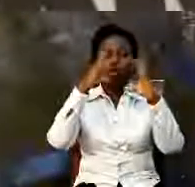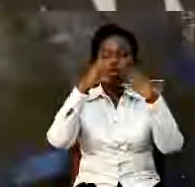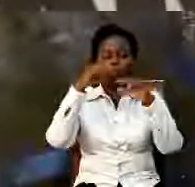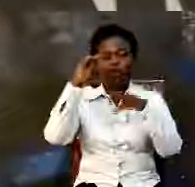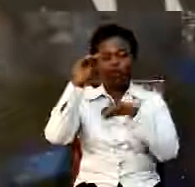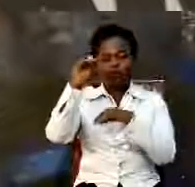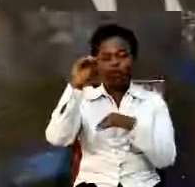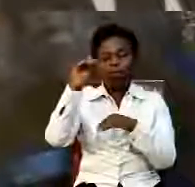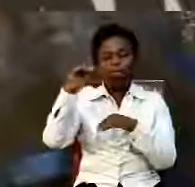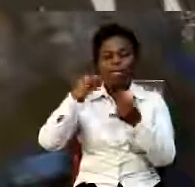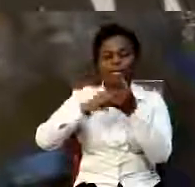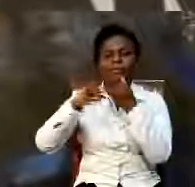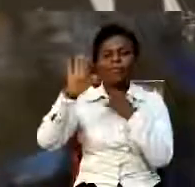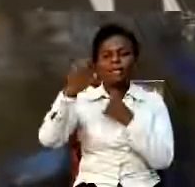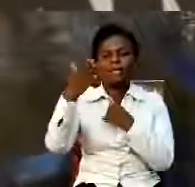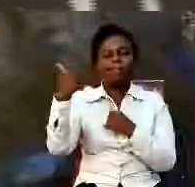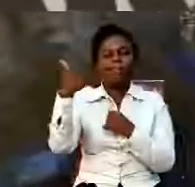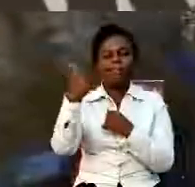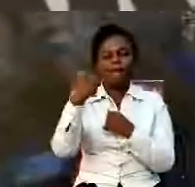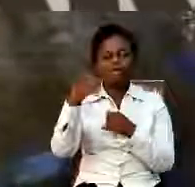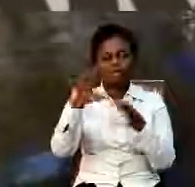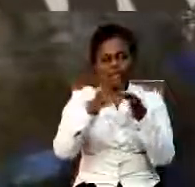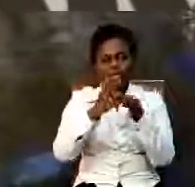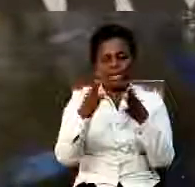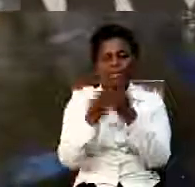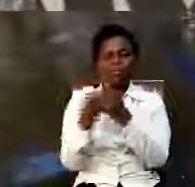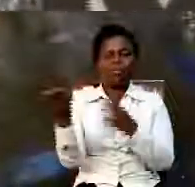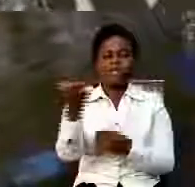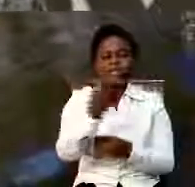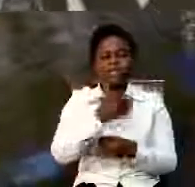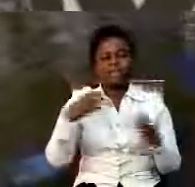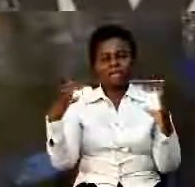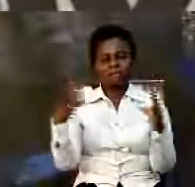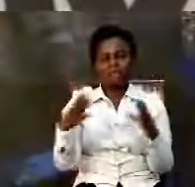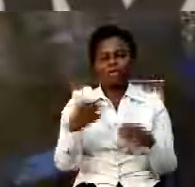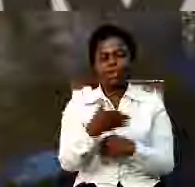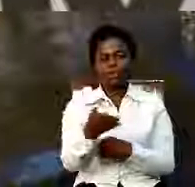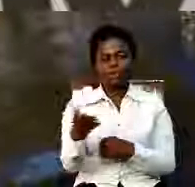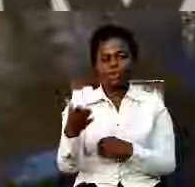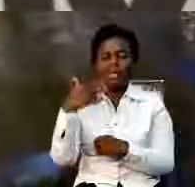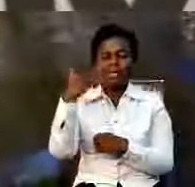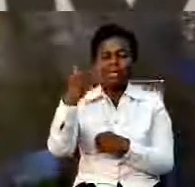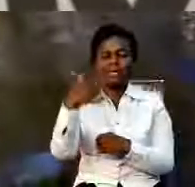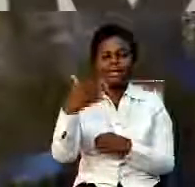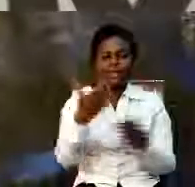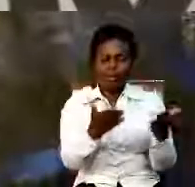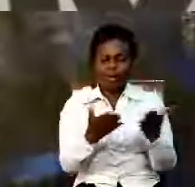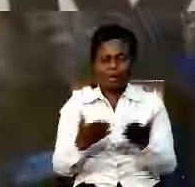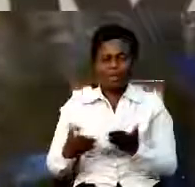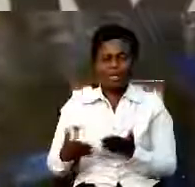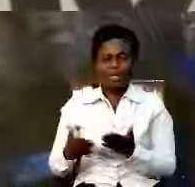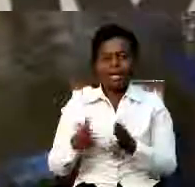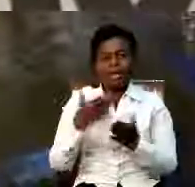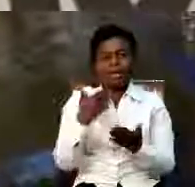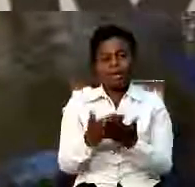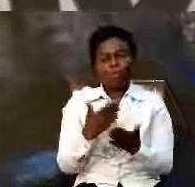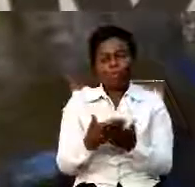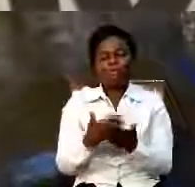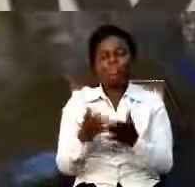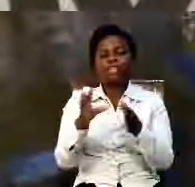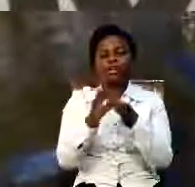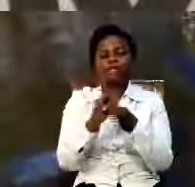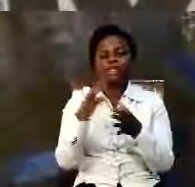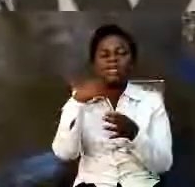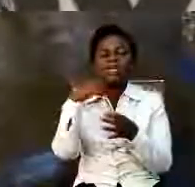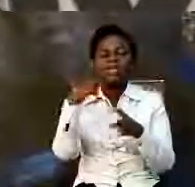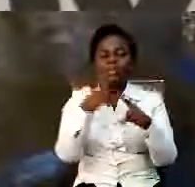rafiki yako ambaye bado hajaungana pamoja nasi katika mikutano hii. Endelea kumwalika na kumuhimiza kushiriki